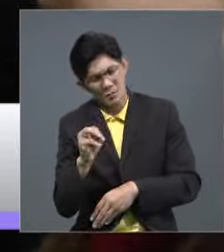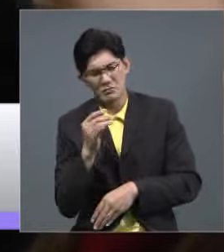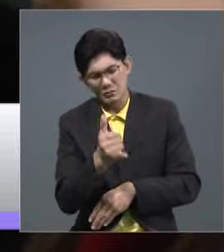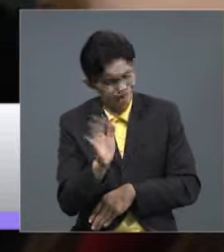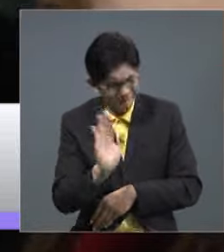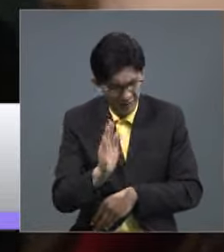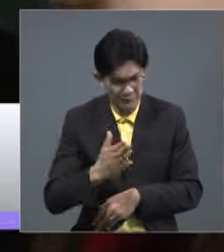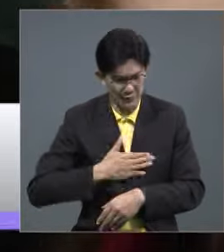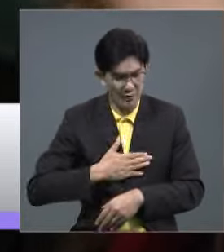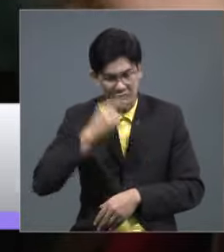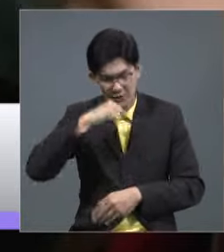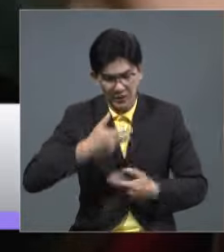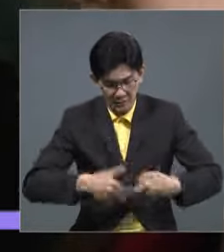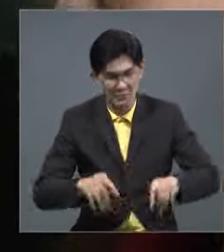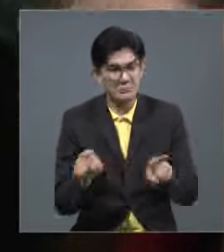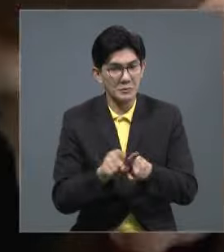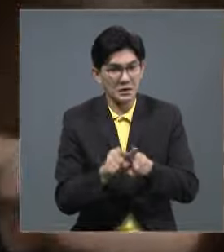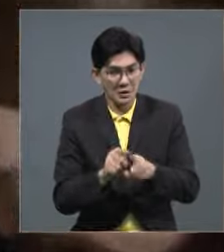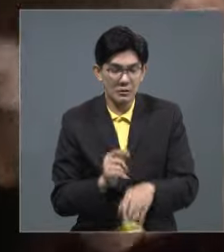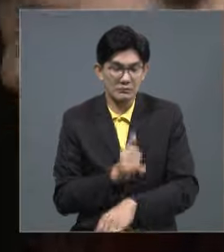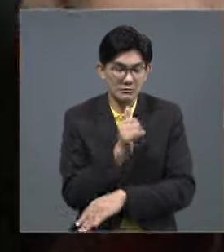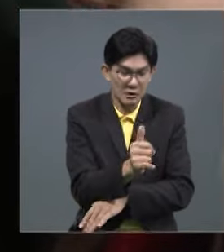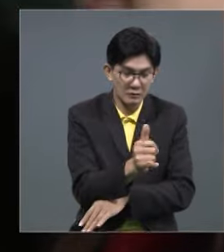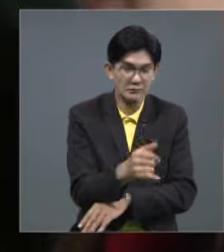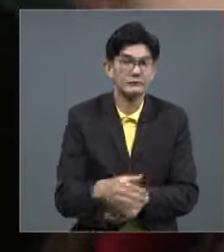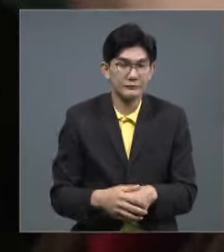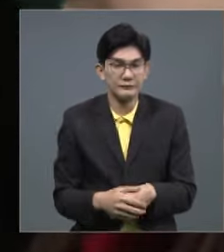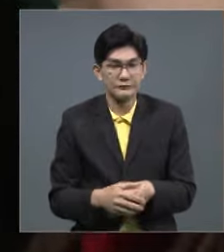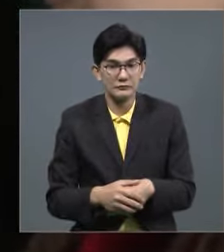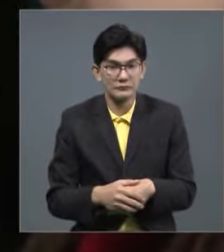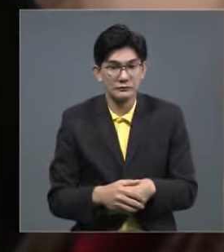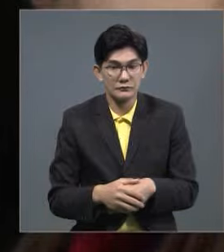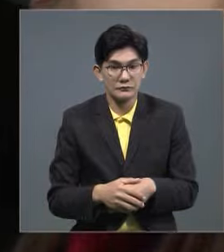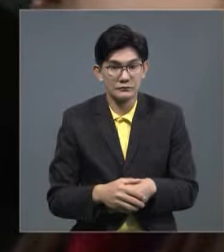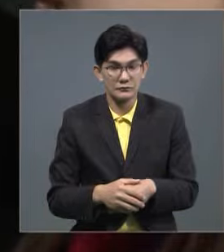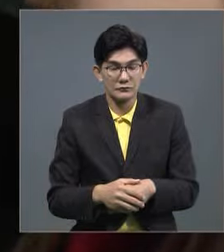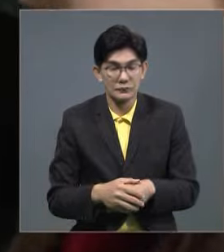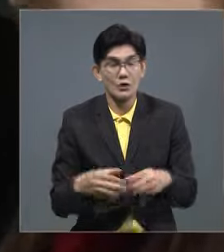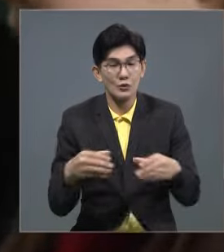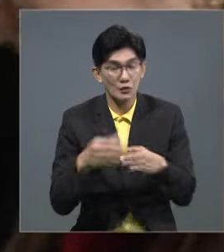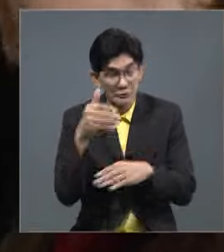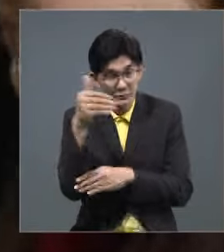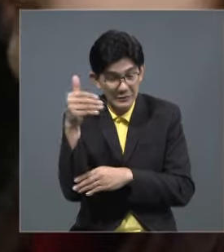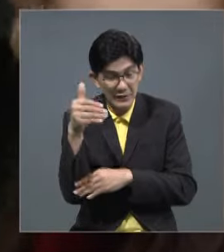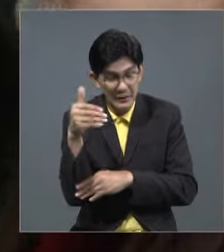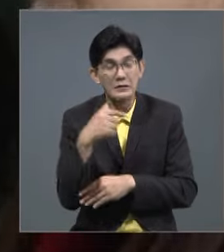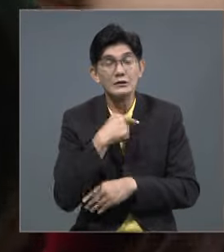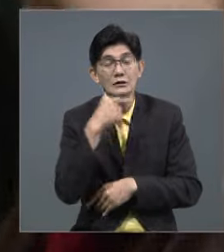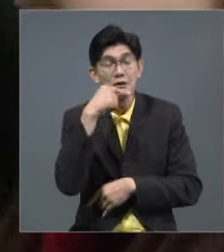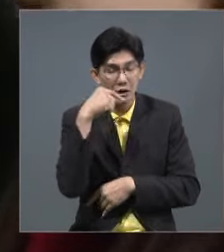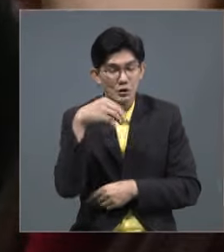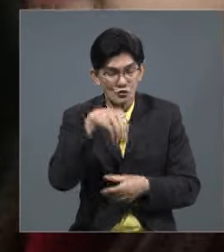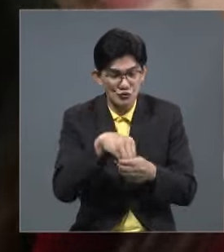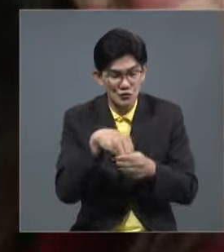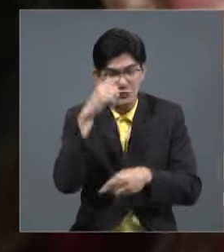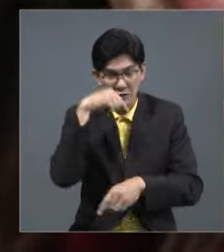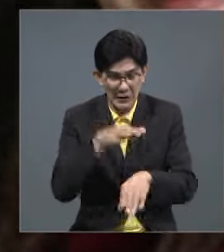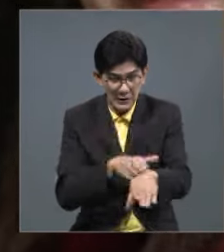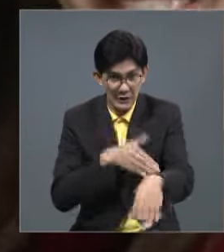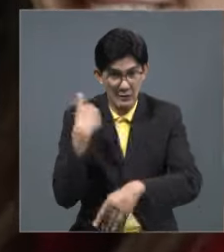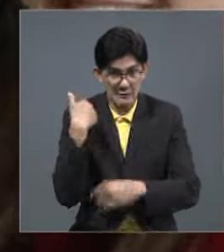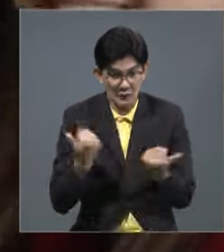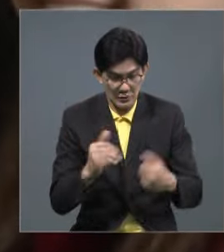าในฐานะเราเป็นคนไทยนะครับด้วยกันนะครับกลุ่มชาติพันธุ์เองก็ถือว่าอยู่กับเรามานานนะครับตรงนี้ก็ถือว่าเป็น